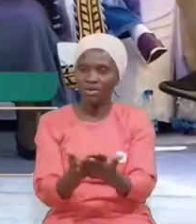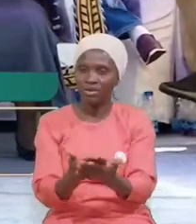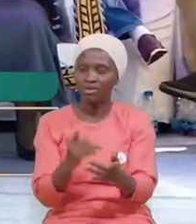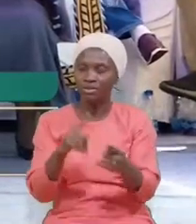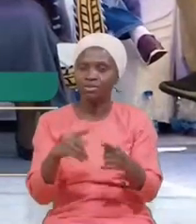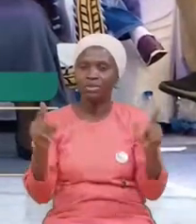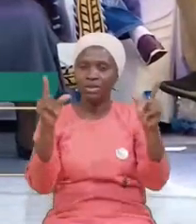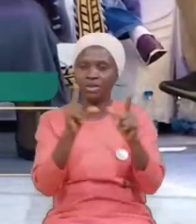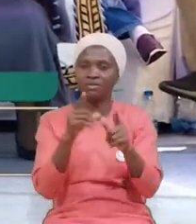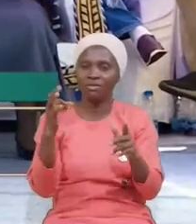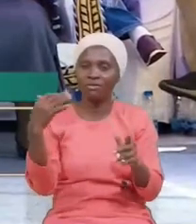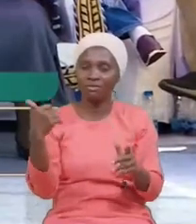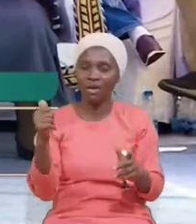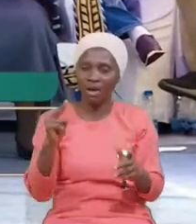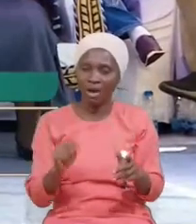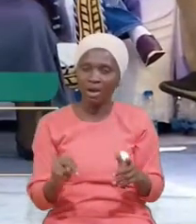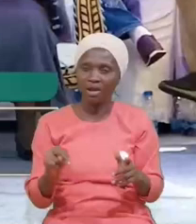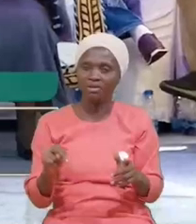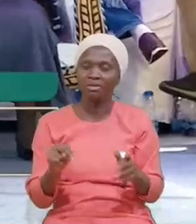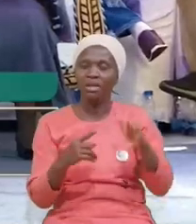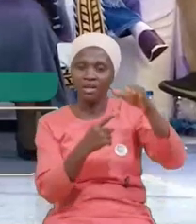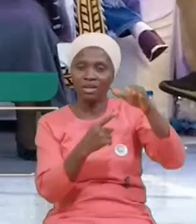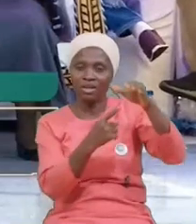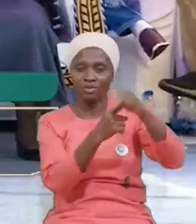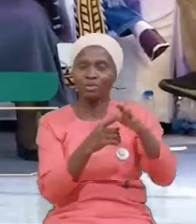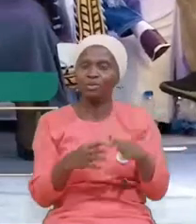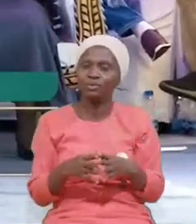Avant donc d'arriver au bout du chemin, en tant que héros,